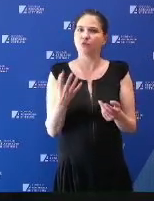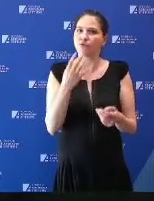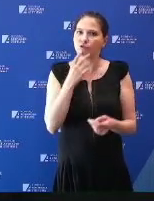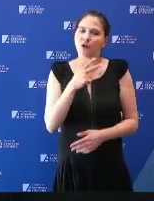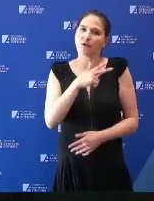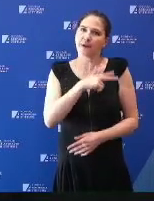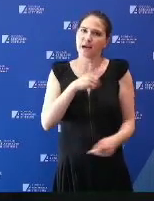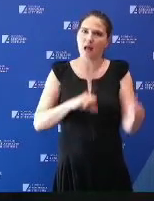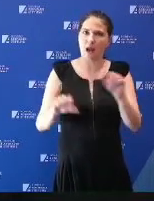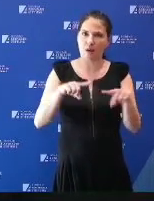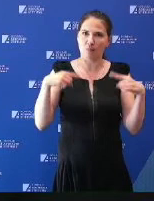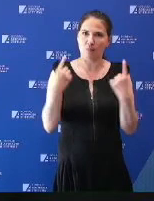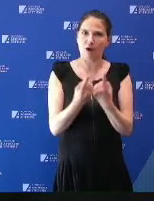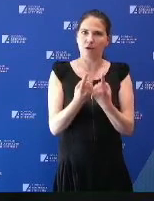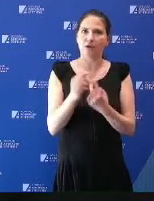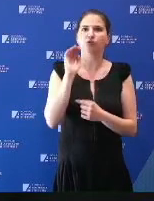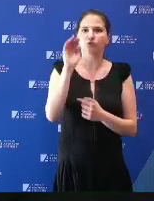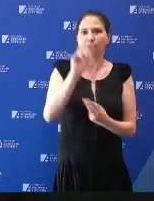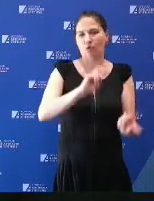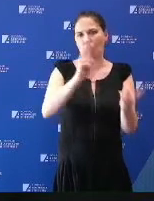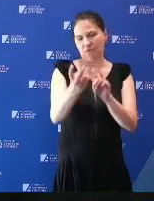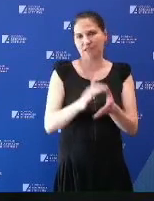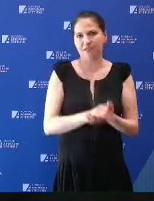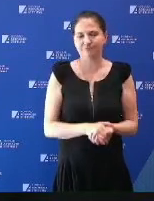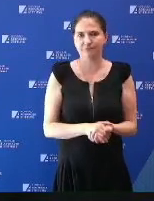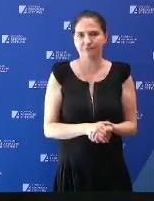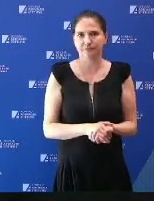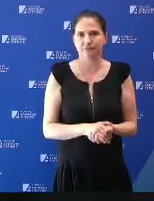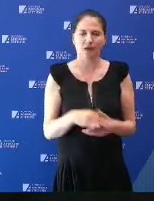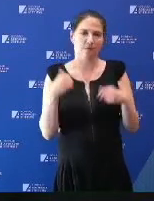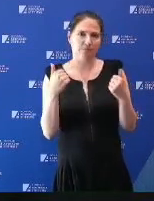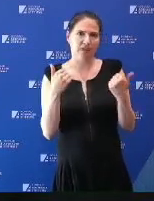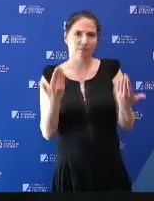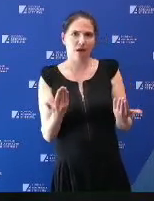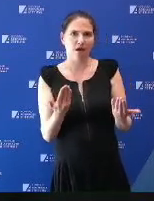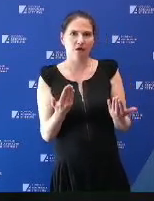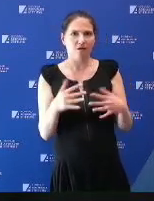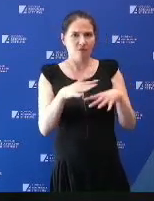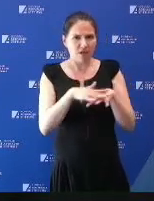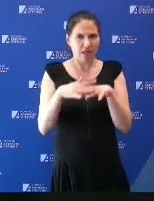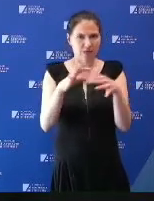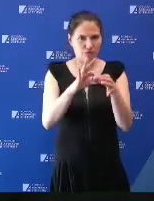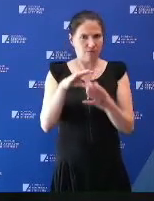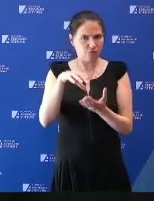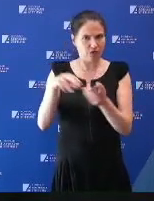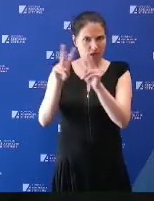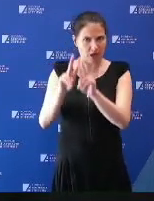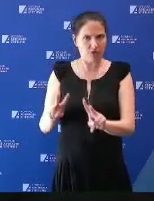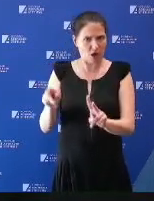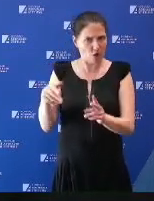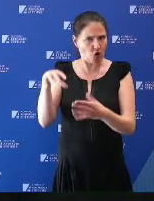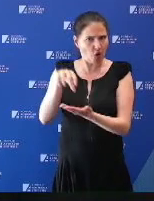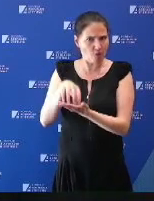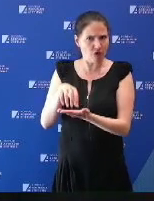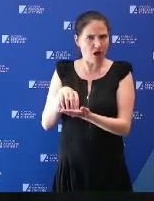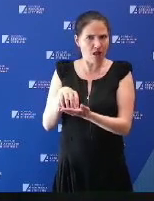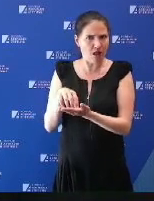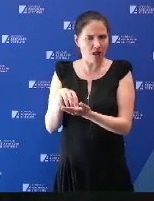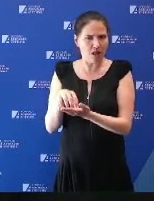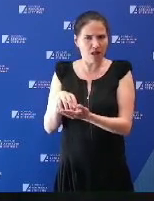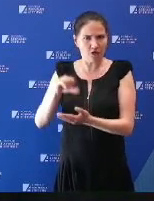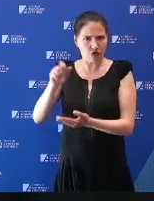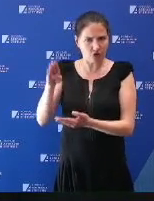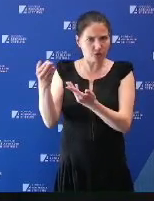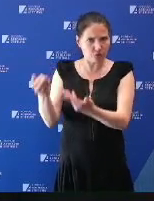Reallaboransätzen auch nahebringen. Prima. Wie ist da die Vernetzung mit der Stadt Karlsruhe? Ist das auch ein kommunaler Job und wie wirkt